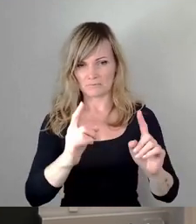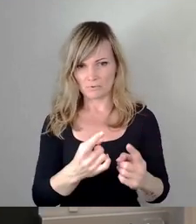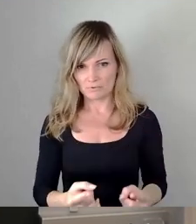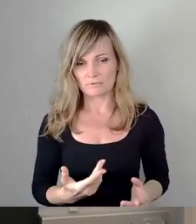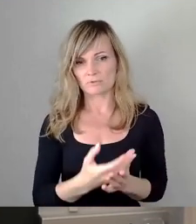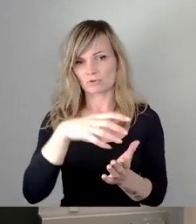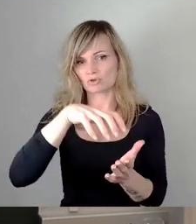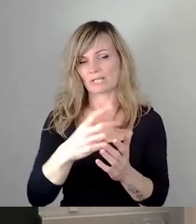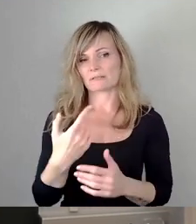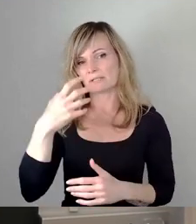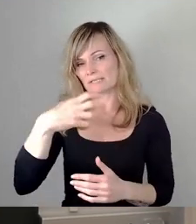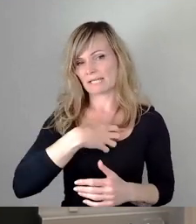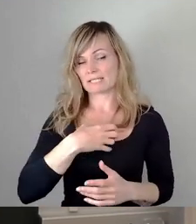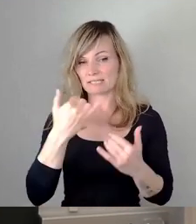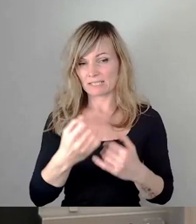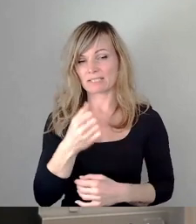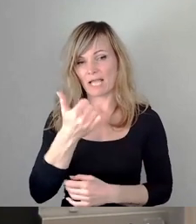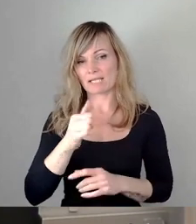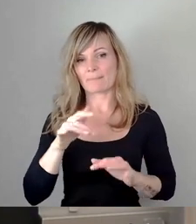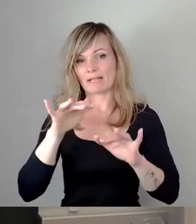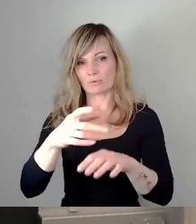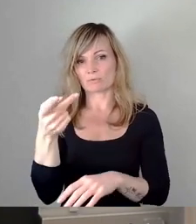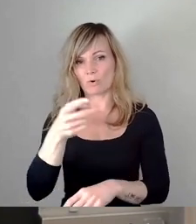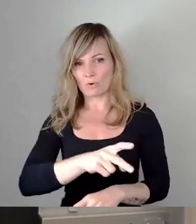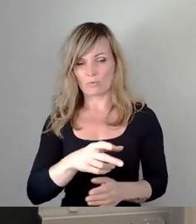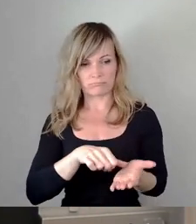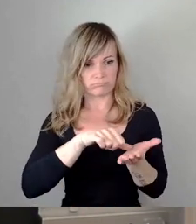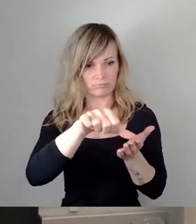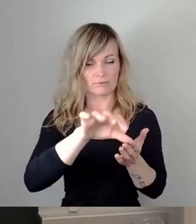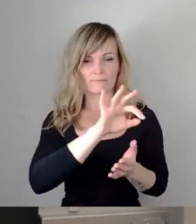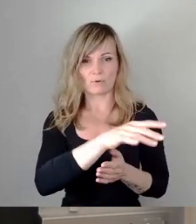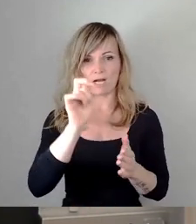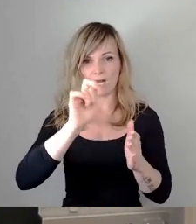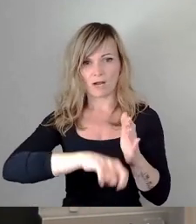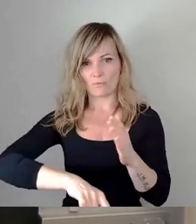Dresden über 1 Million Euro in dieses Grundstück investieren für einen Kauf. Und da ist einfach